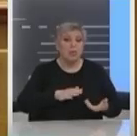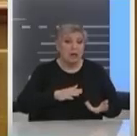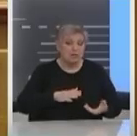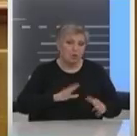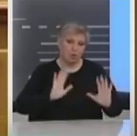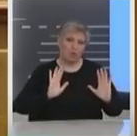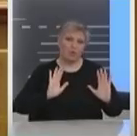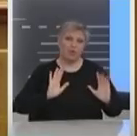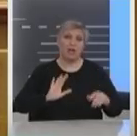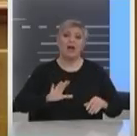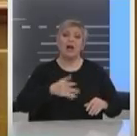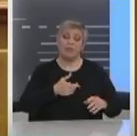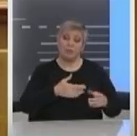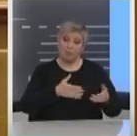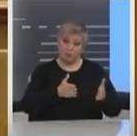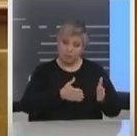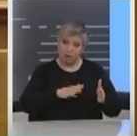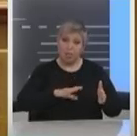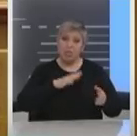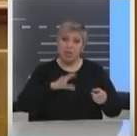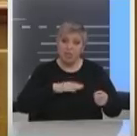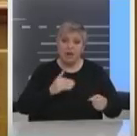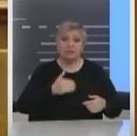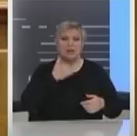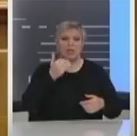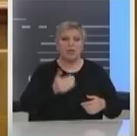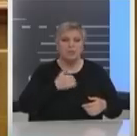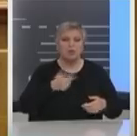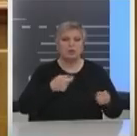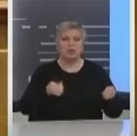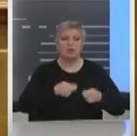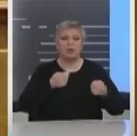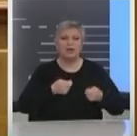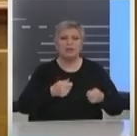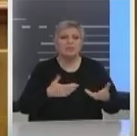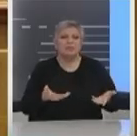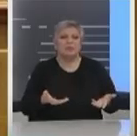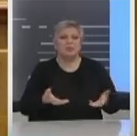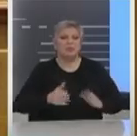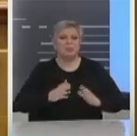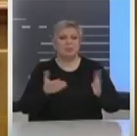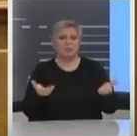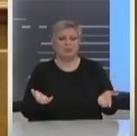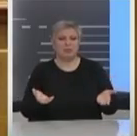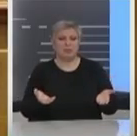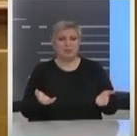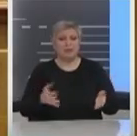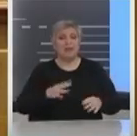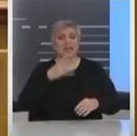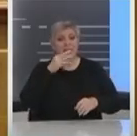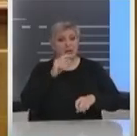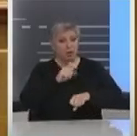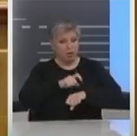δεν μπορείτε να την υλοποιήσετε. Και έτσι σήμερα εξακολουθείτε να κρατάτε τη χώρα